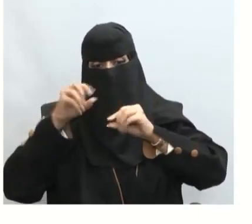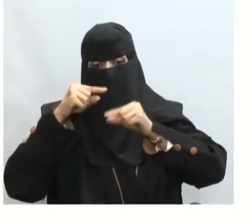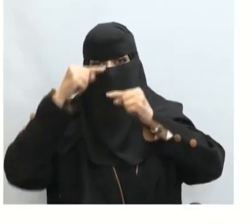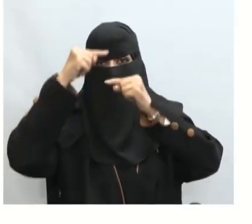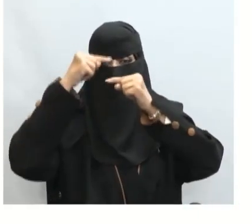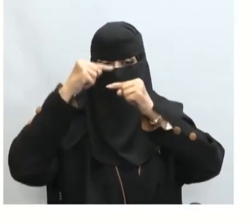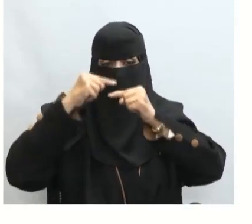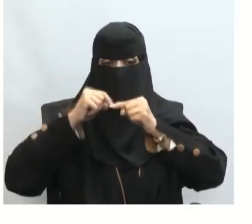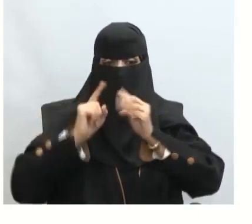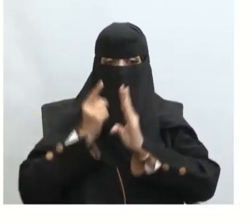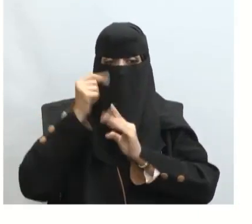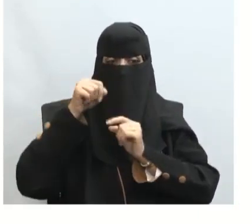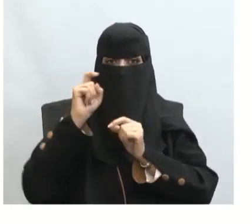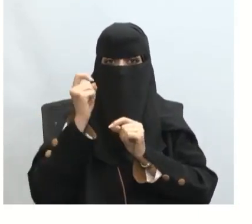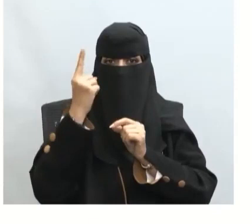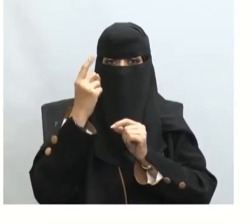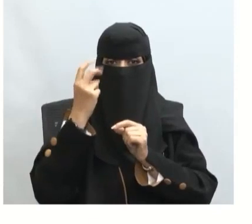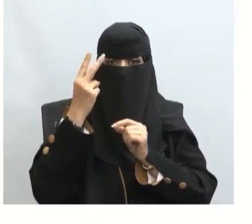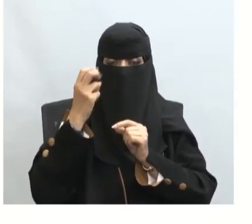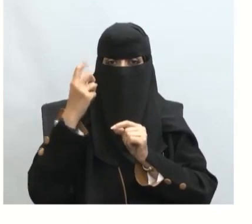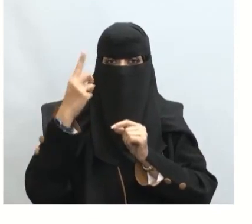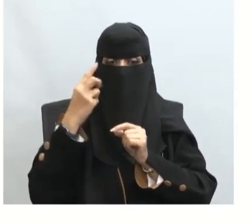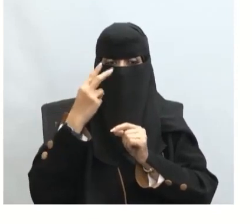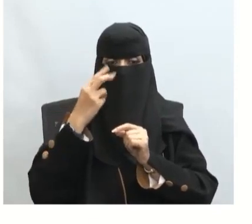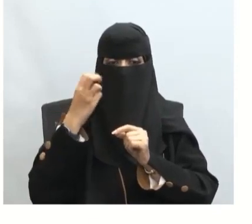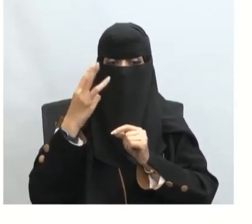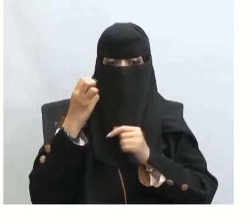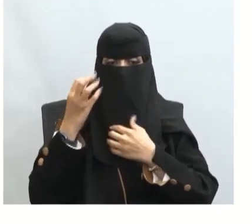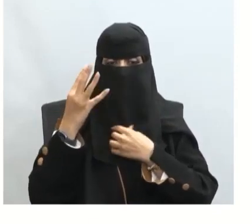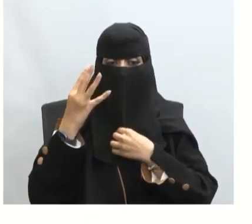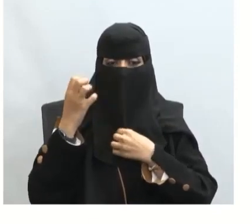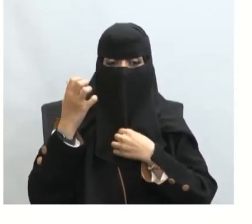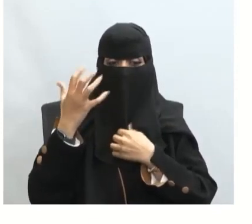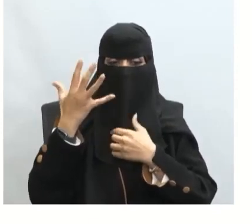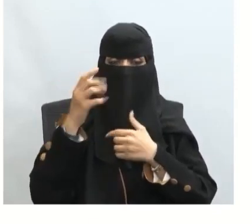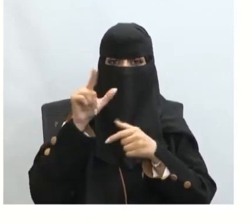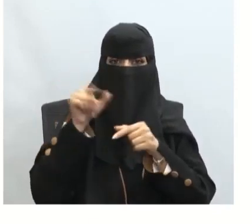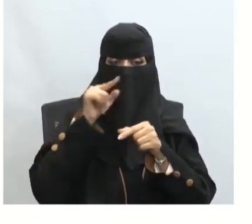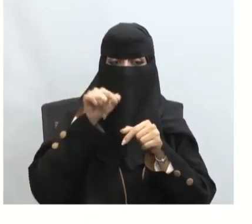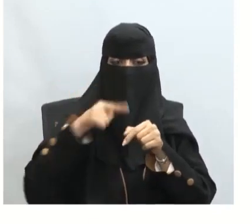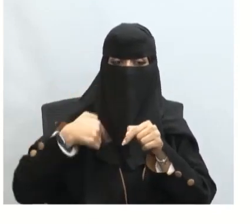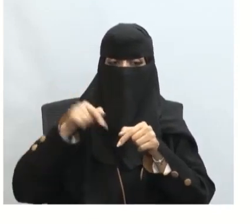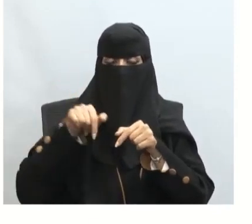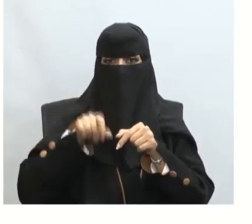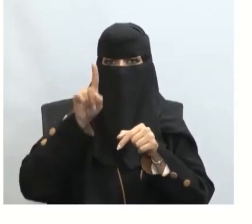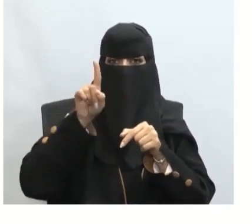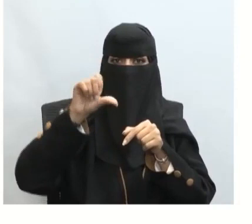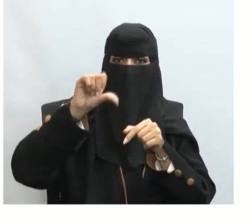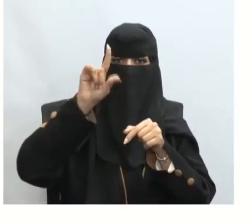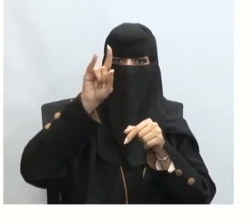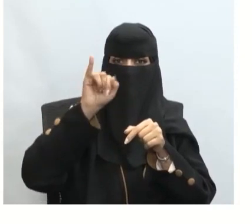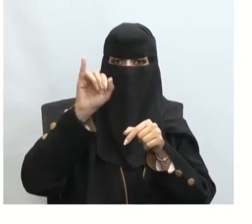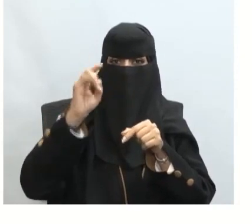اذا واحد اثنين لاه اربعه اسميه هنا بوليمرات